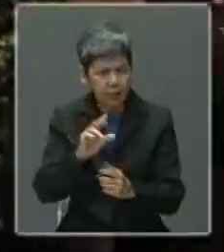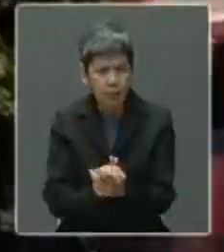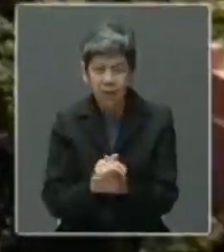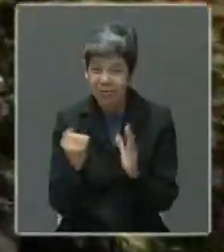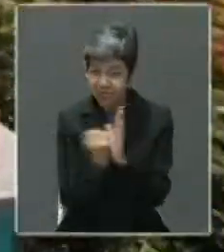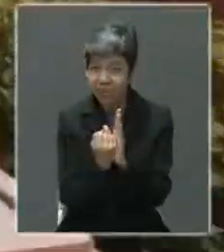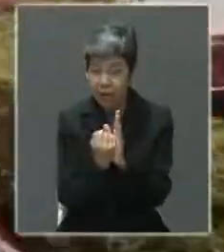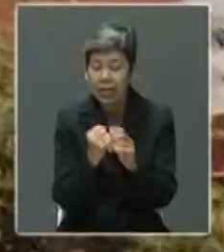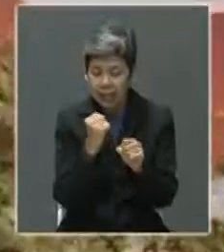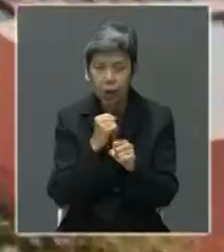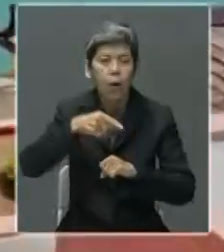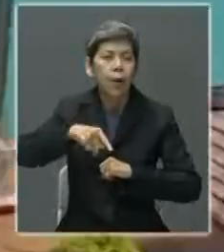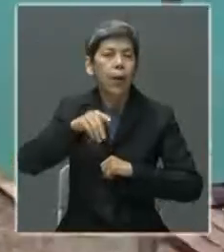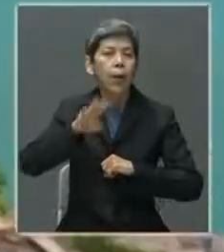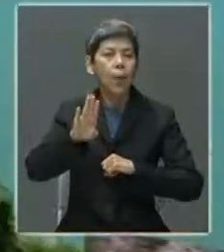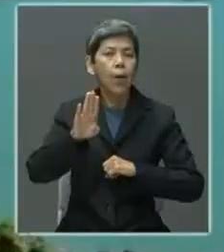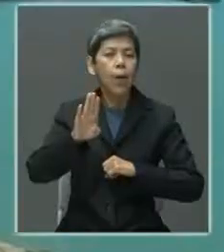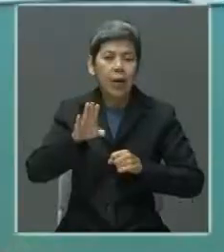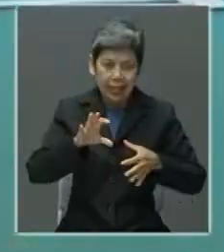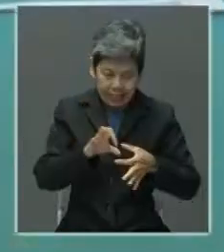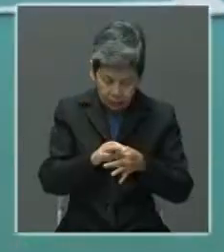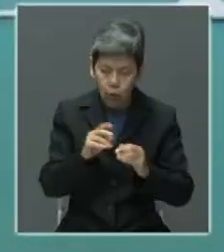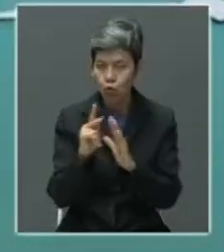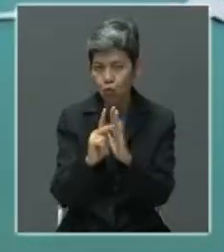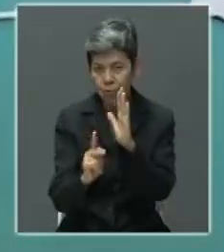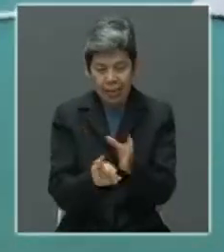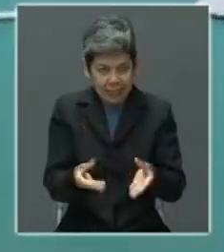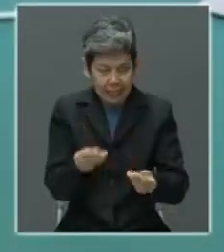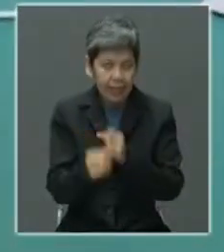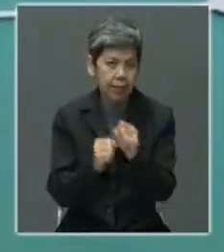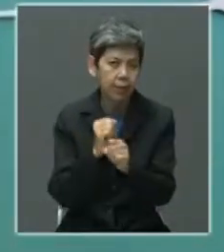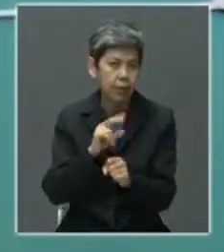ออกตามความในพระราชบัญญัติให้ใช้ประมวลกฎหมายที่ดินพ.ศ.